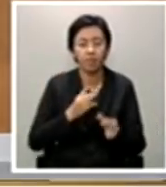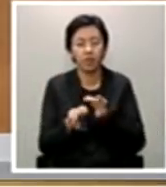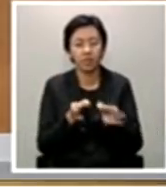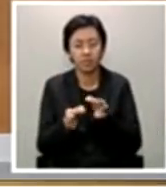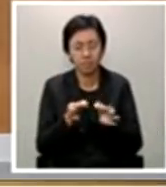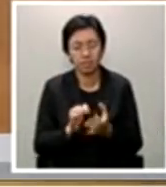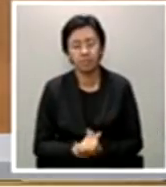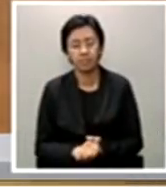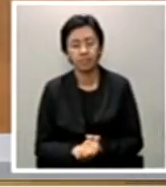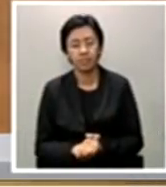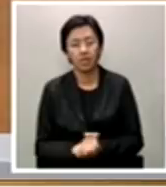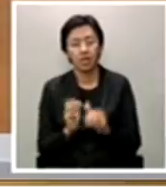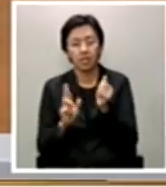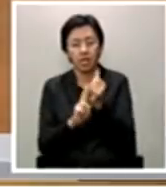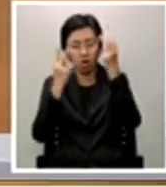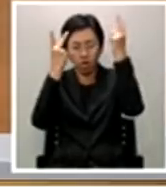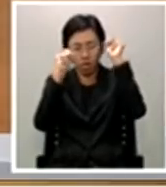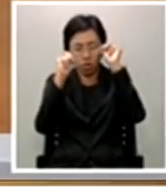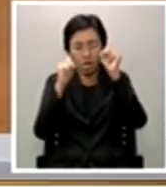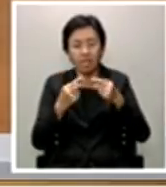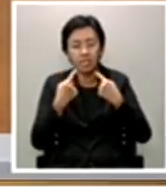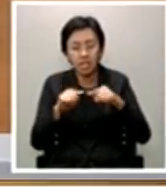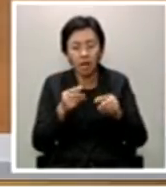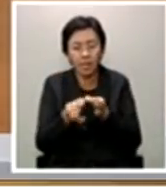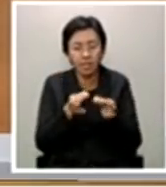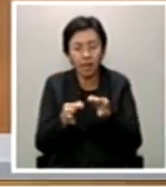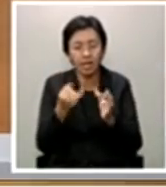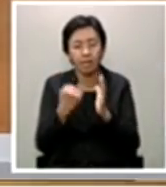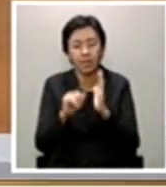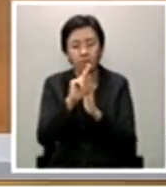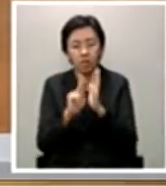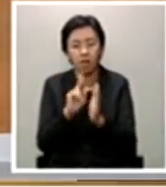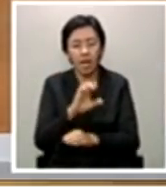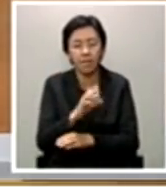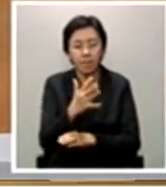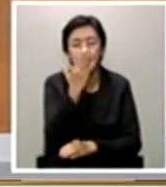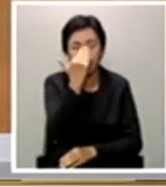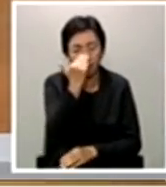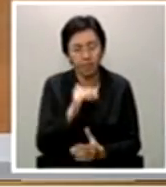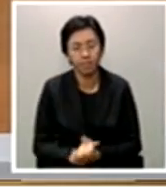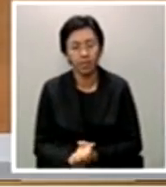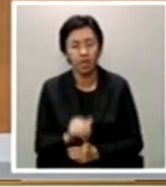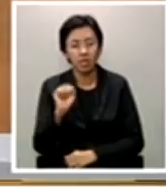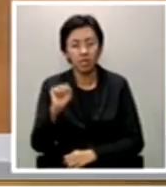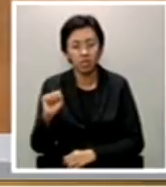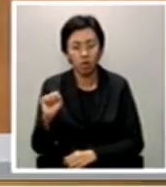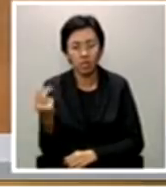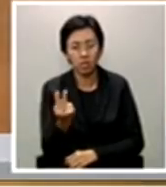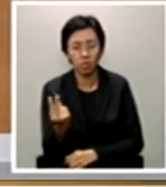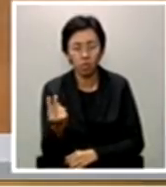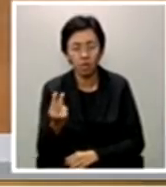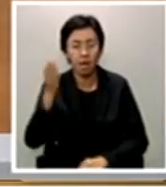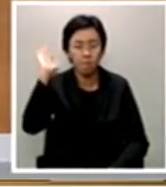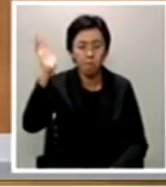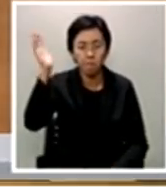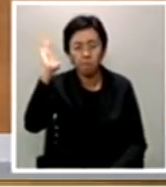าท่านรองนายกรัฐมนตรีที่กำลังตอบชี้แจงนั้นไม่ผิดข้อบังคับครับเพราะว่าท่านส.ส.เราทั้งสองท่านอภิปร